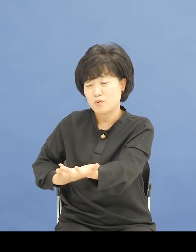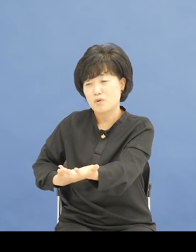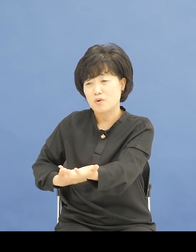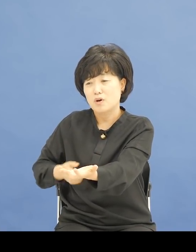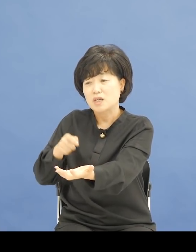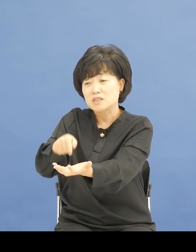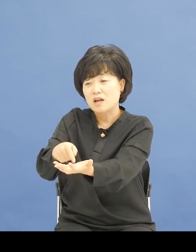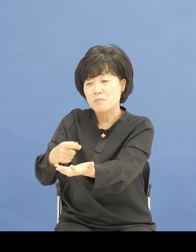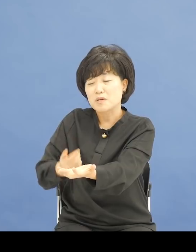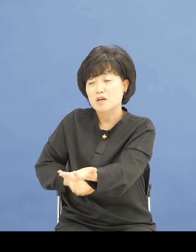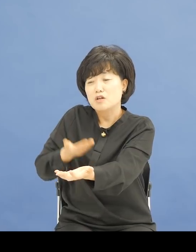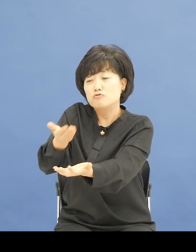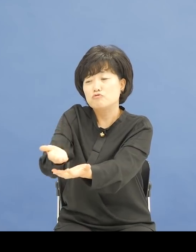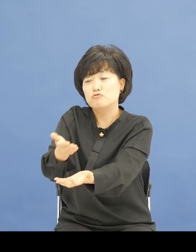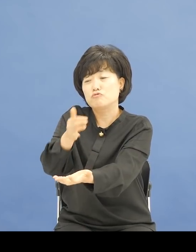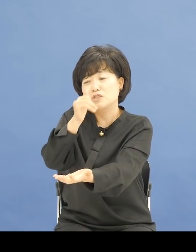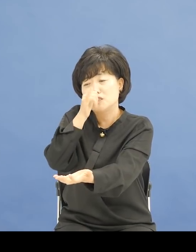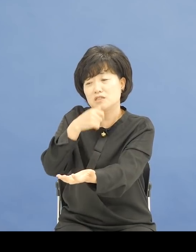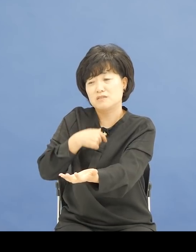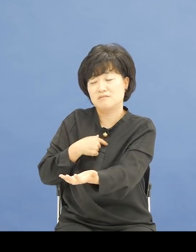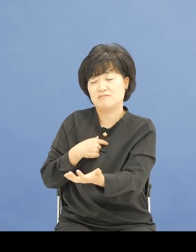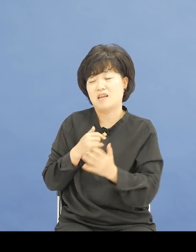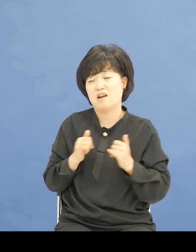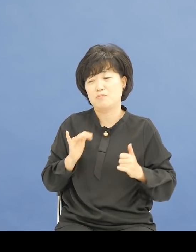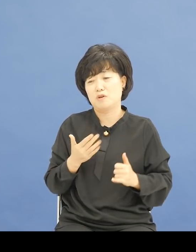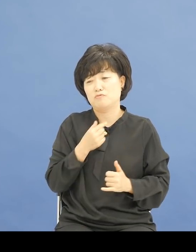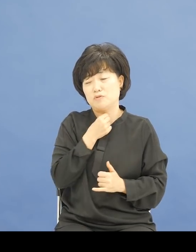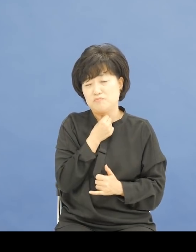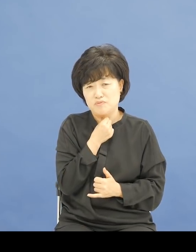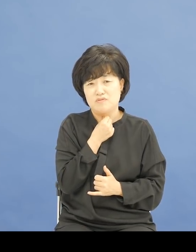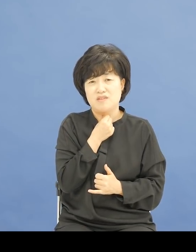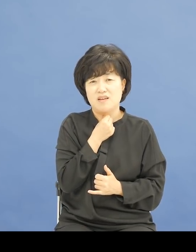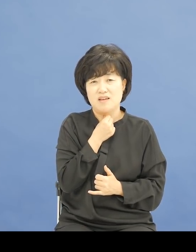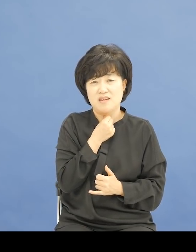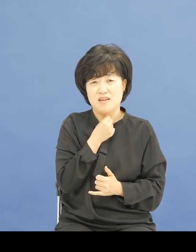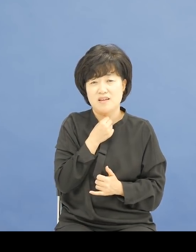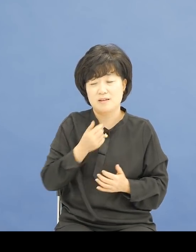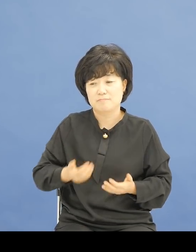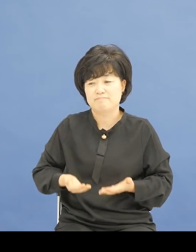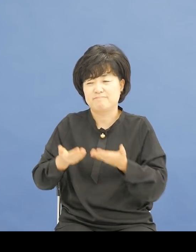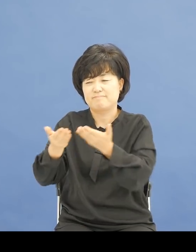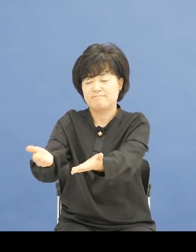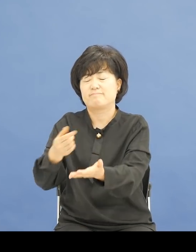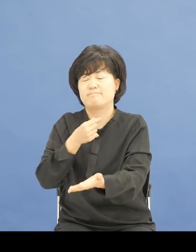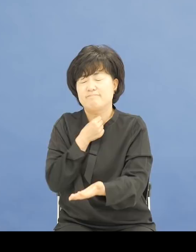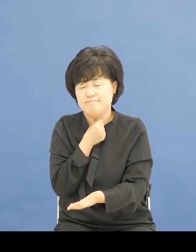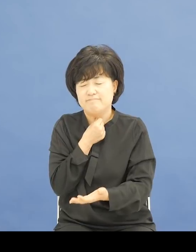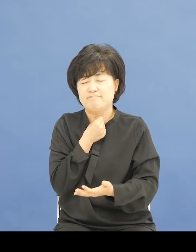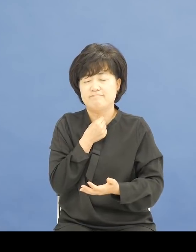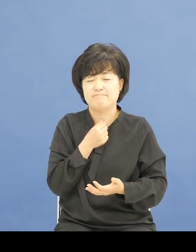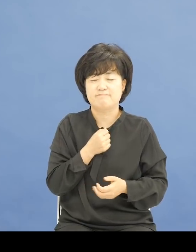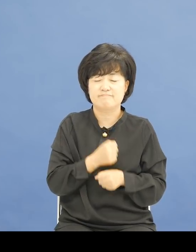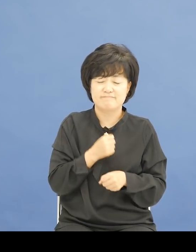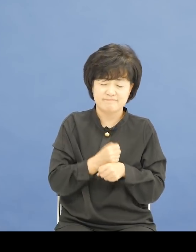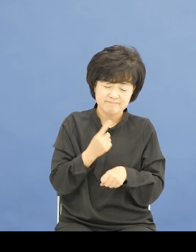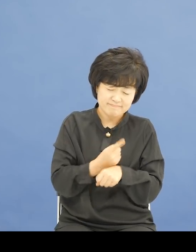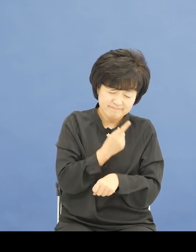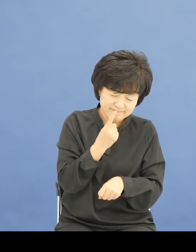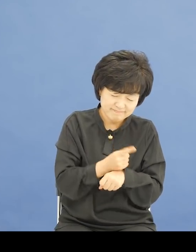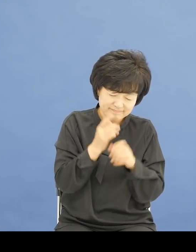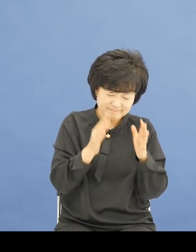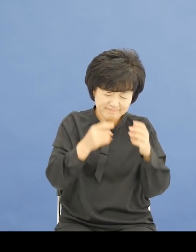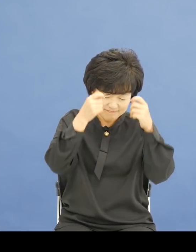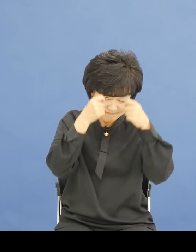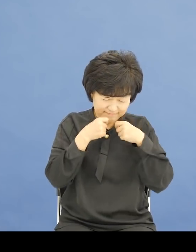위해서 영혼들을 위해서 뭔가 줄 수 있는 게 있는 사람이 되고 싶은데 그렇게 줄 수 있는 게 있는 사람이 되고 싶은데라는 고백으로